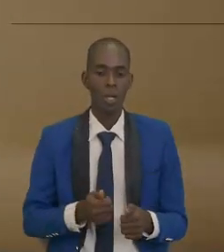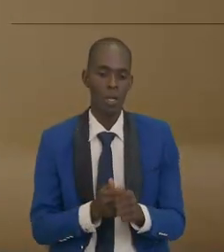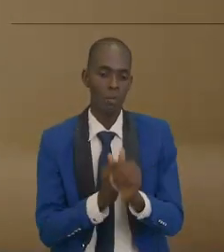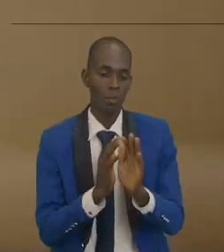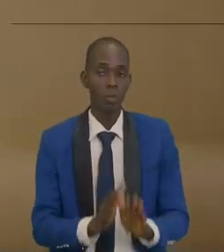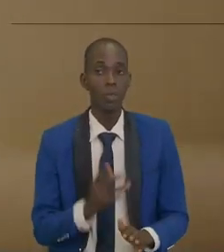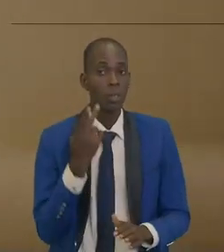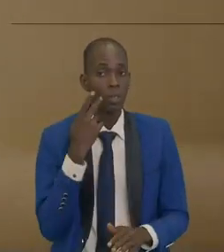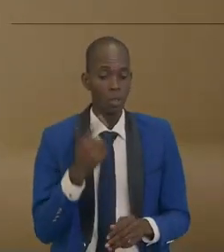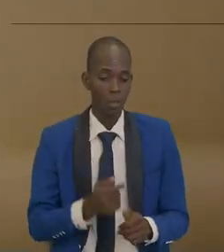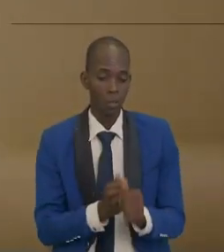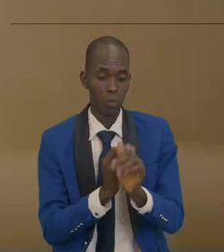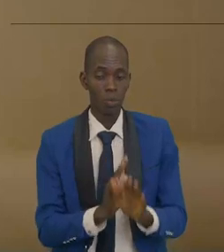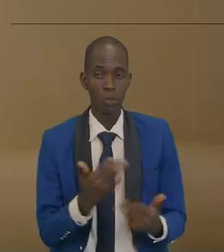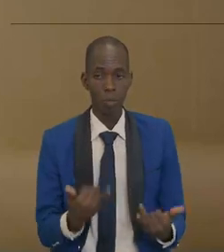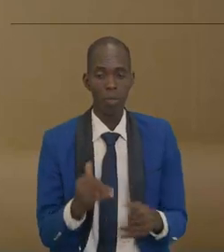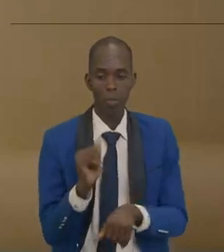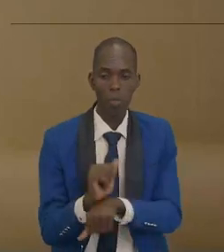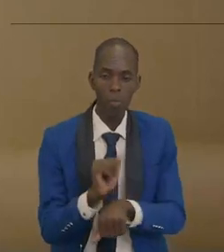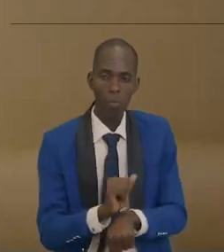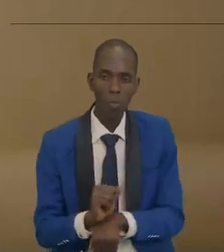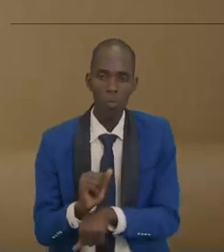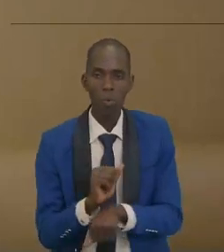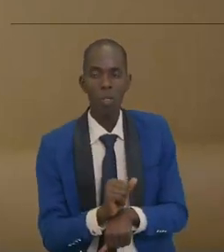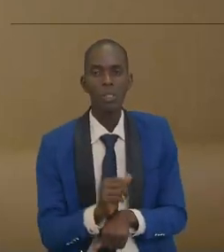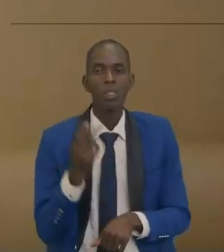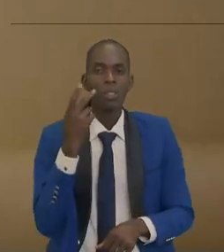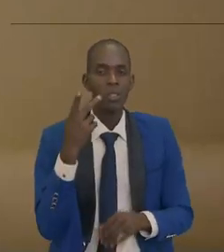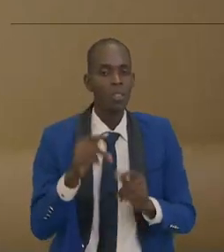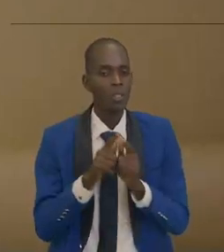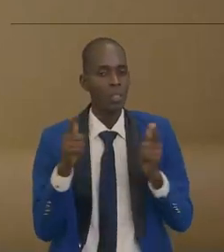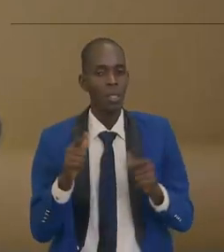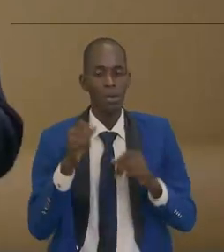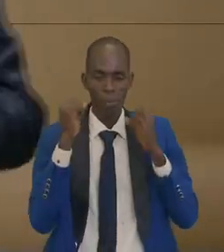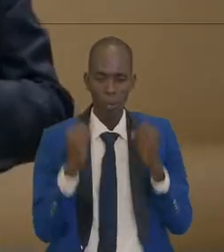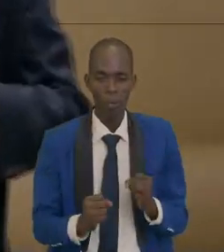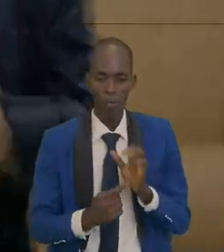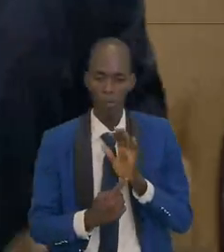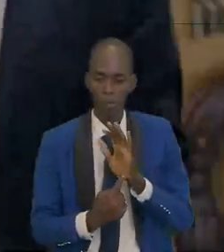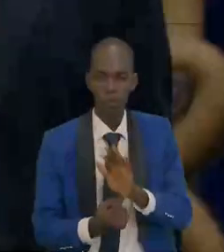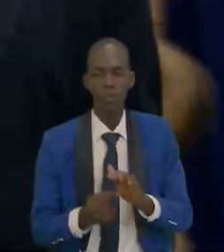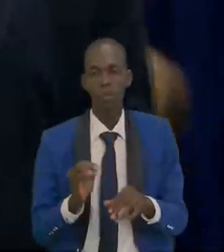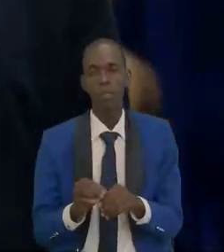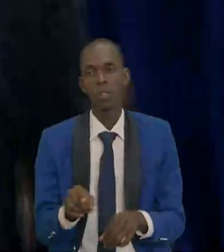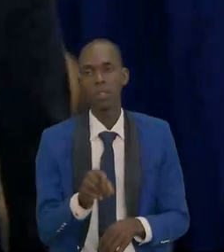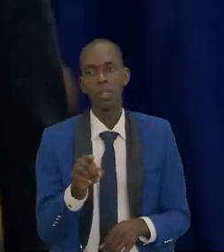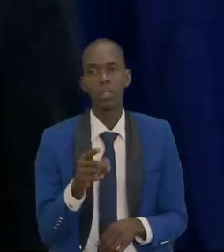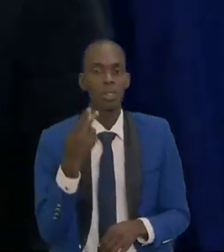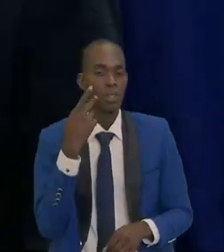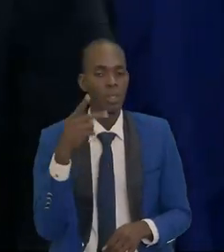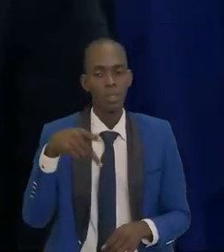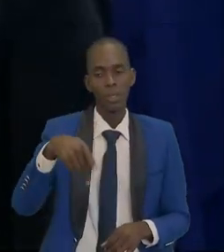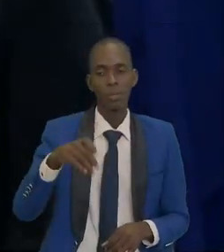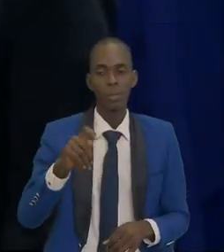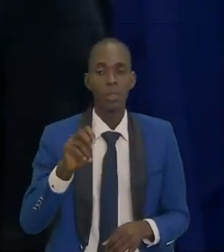Regardez les apôtres qui œuvrent. Et regardez la grande puissance manifestée. Regardez Pierre